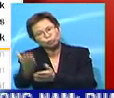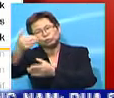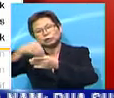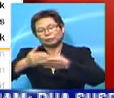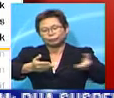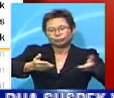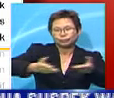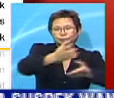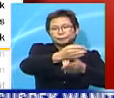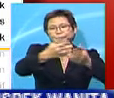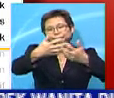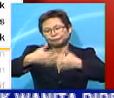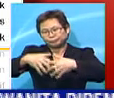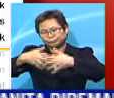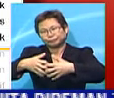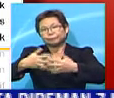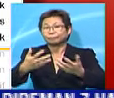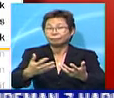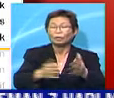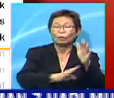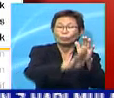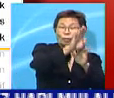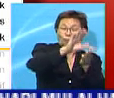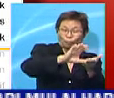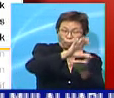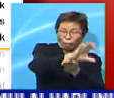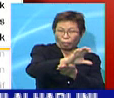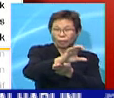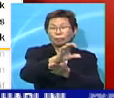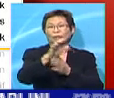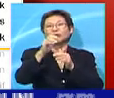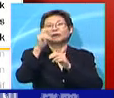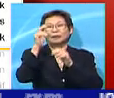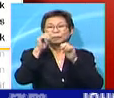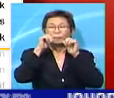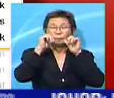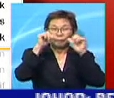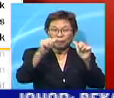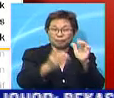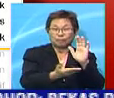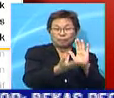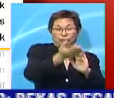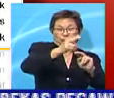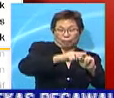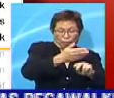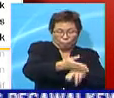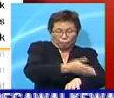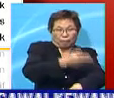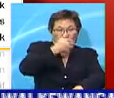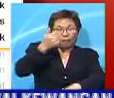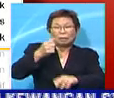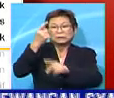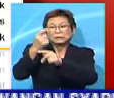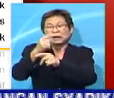perkhidmatan dan perkilangan meski pertumbuhan pelaburan awam bertambah baik hasil perbelanjaan lebih tinggi untuk aset tetap oleh Syarikat